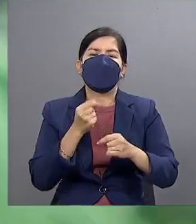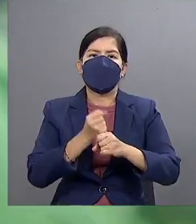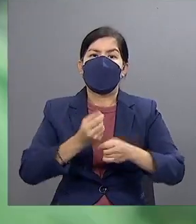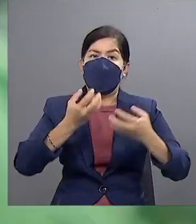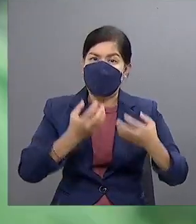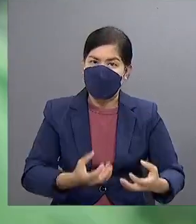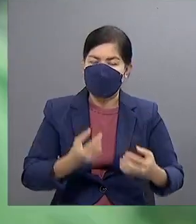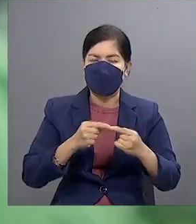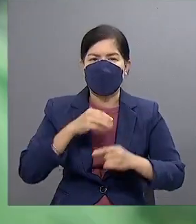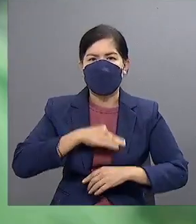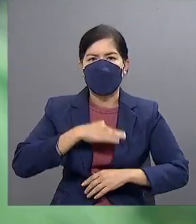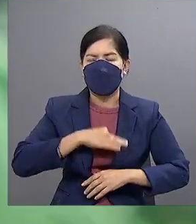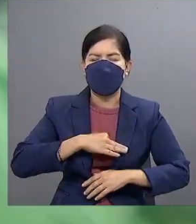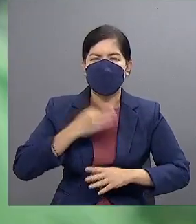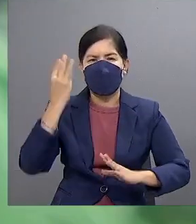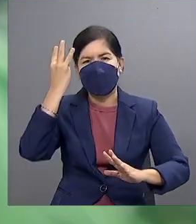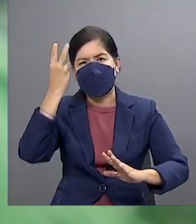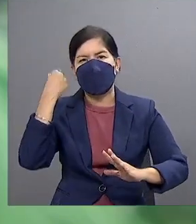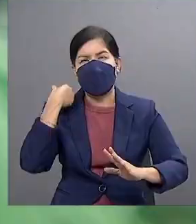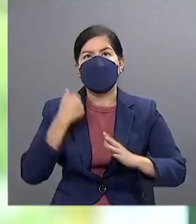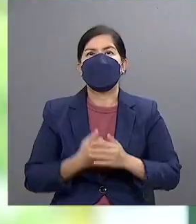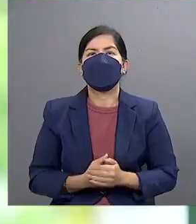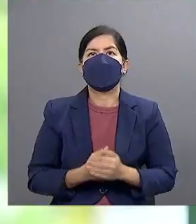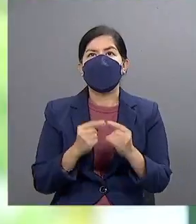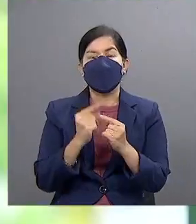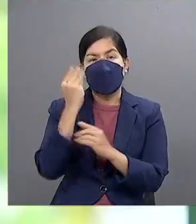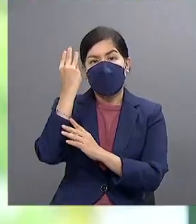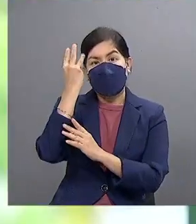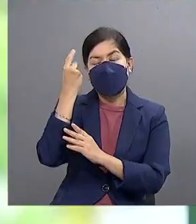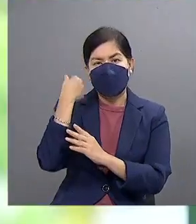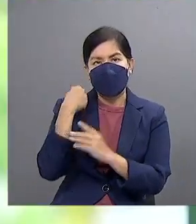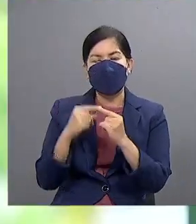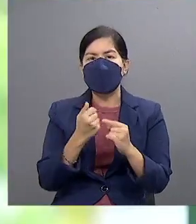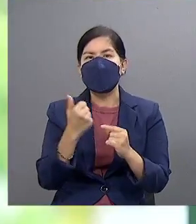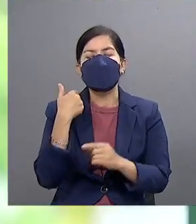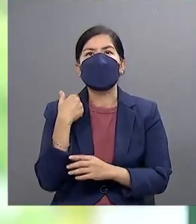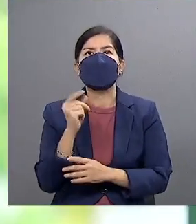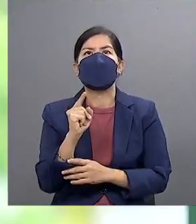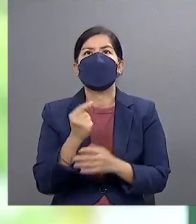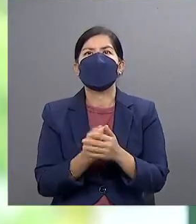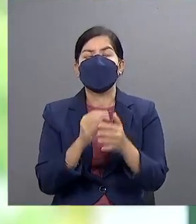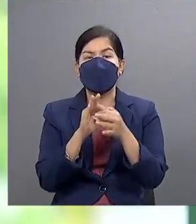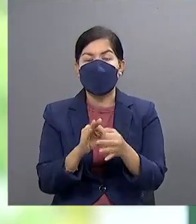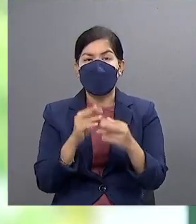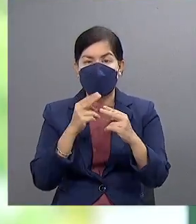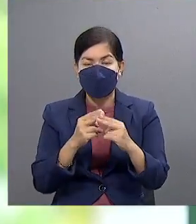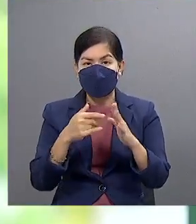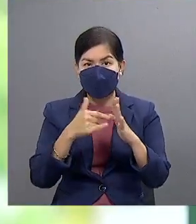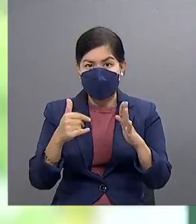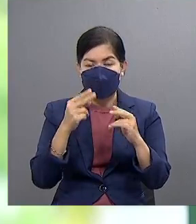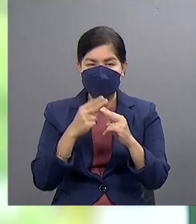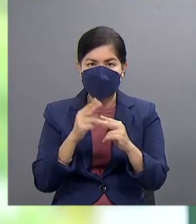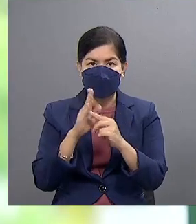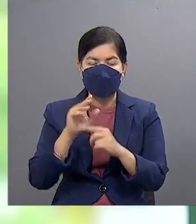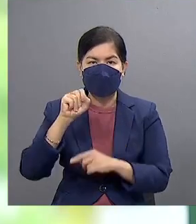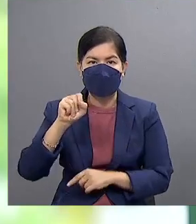าเหตุที่หนึ่งนะคะคือความเครียด ใช่ครับ สาเหตุอื่นมีไหมคะ มีครับอย่างเช่นการใช้สเตียรอยด์การกินยาสเตียรอยด์อย่าลืมนะ ค่ะ